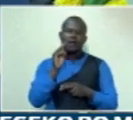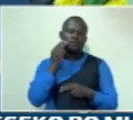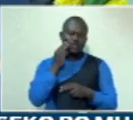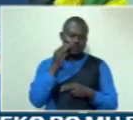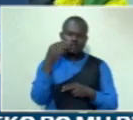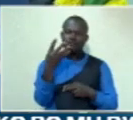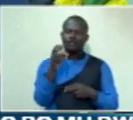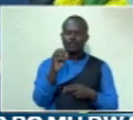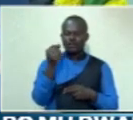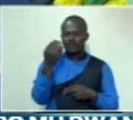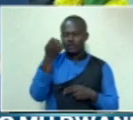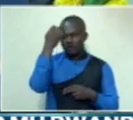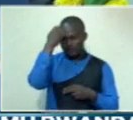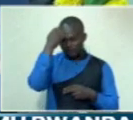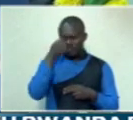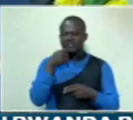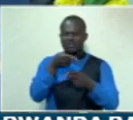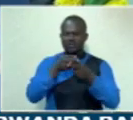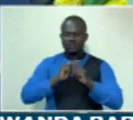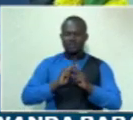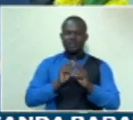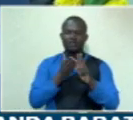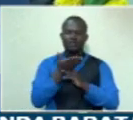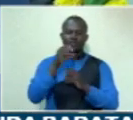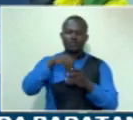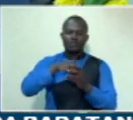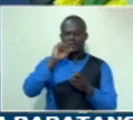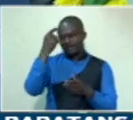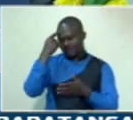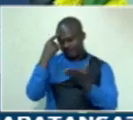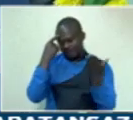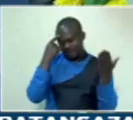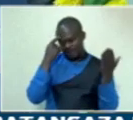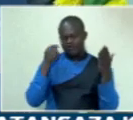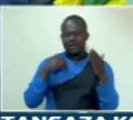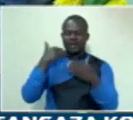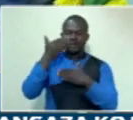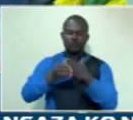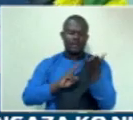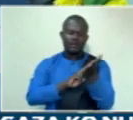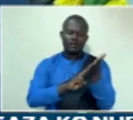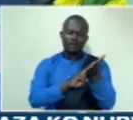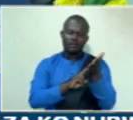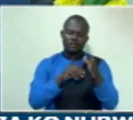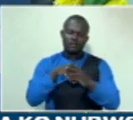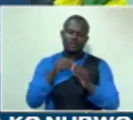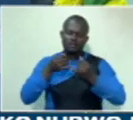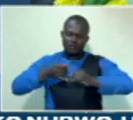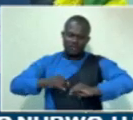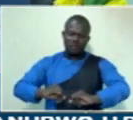z'amayero akaba ari inguzanyo inyuzwa mu ngengo y'imari ya Leta, igakoreshwa mu gushyira mu